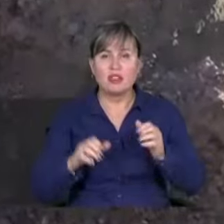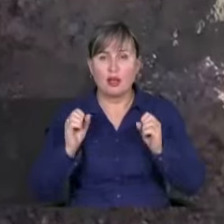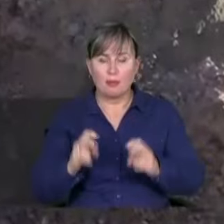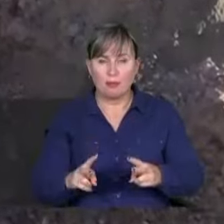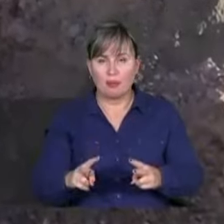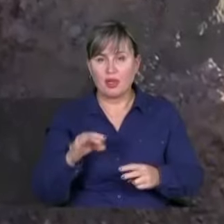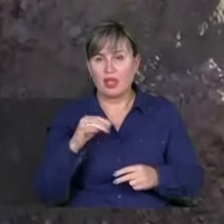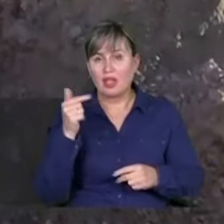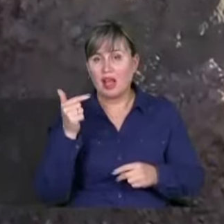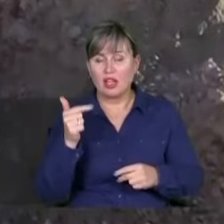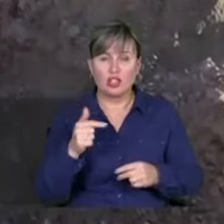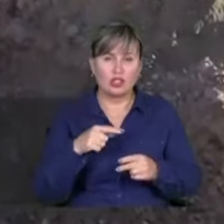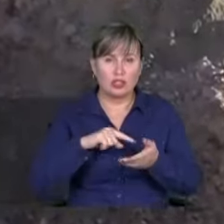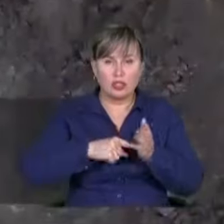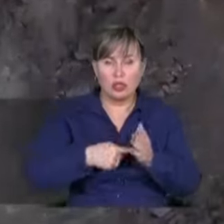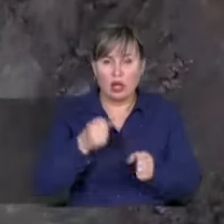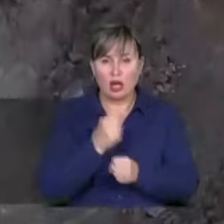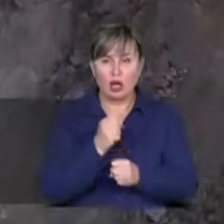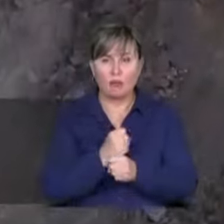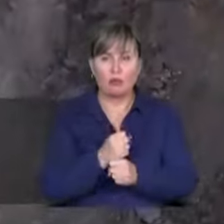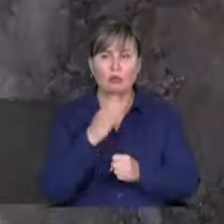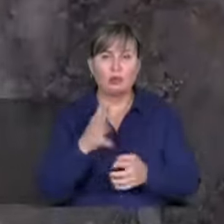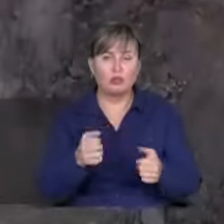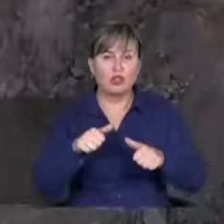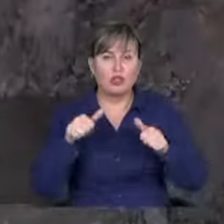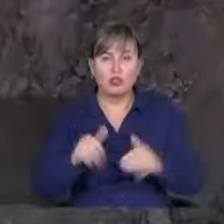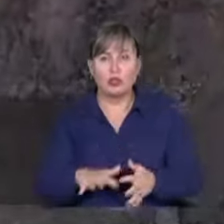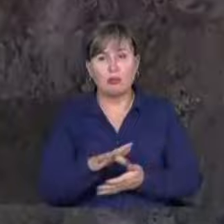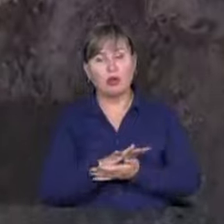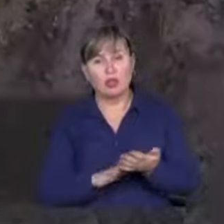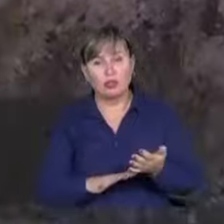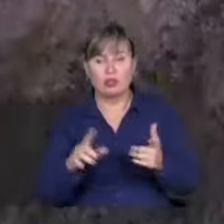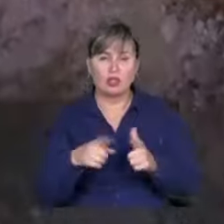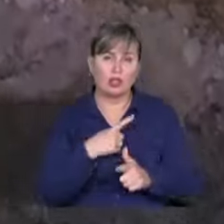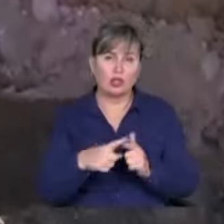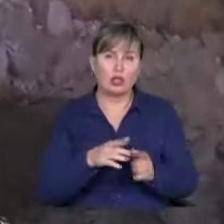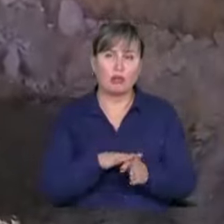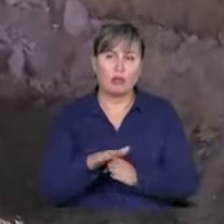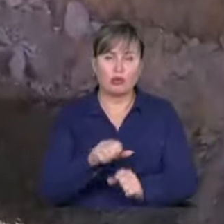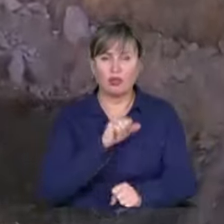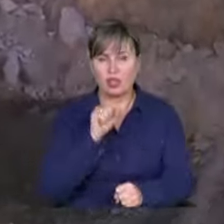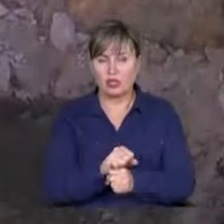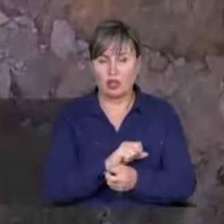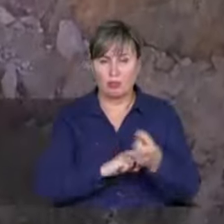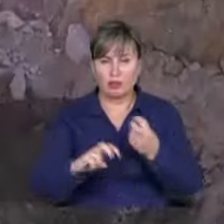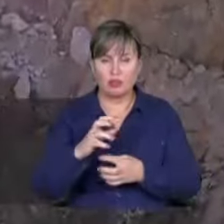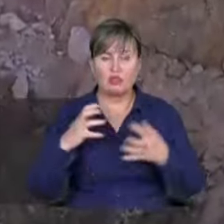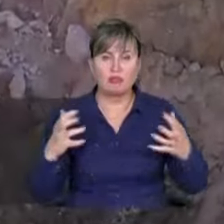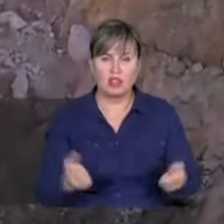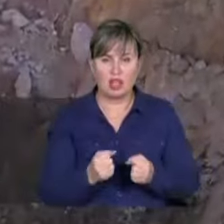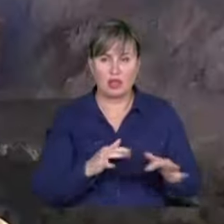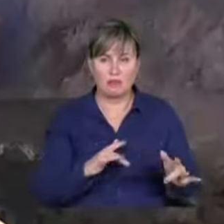и геологических работ. Ему предстоит принять решение, продолжить или полностью остановить поисковую спасательную